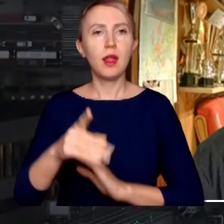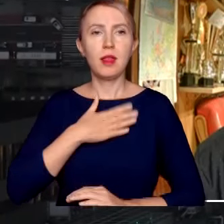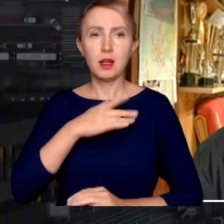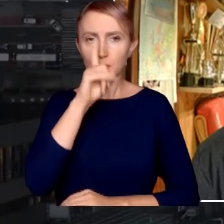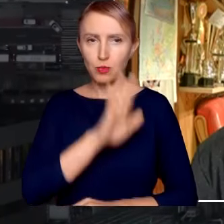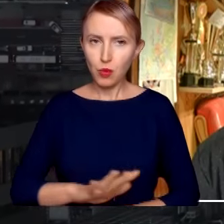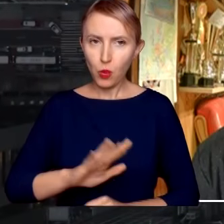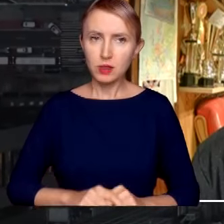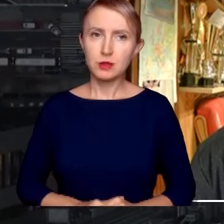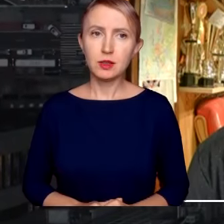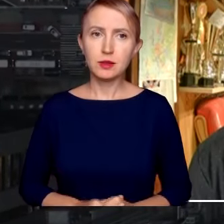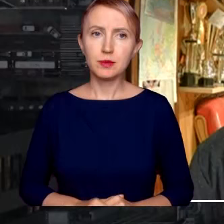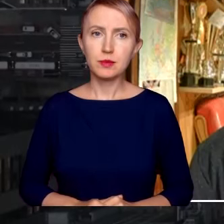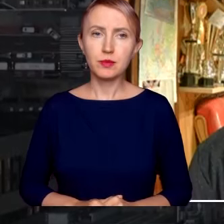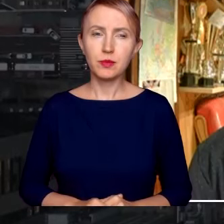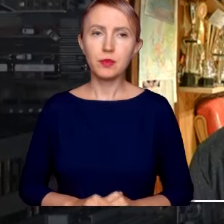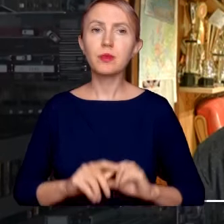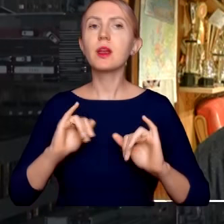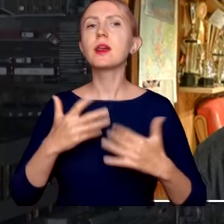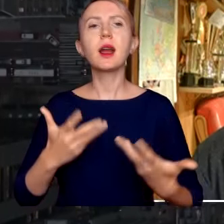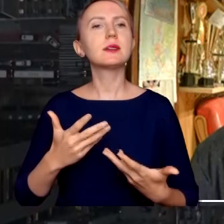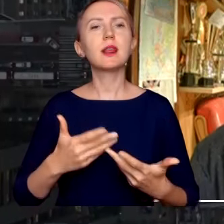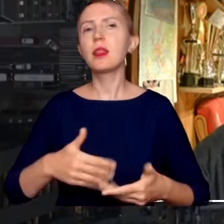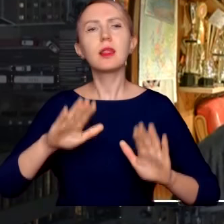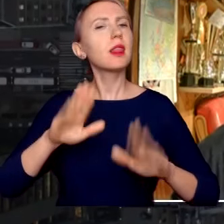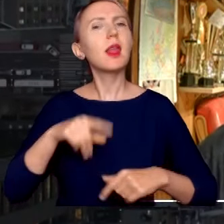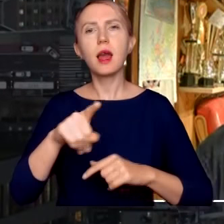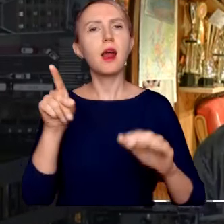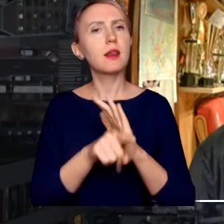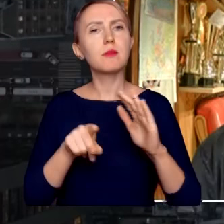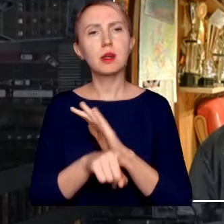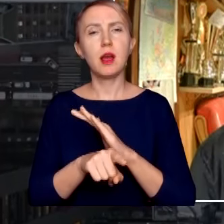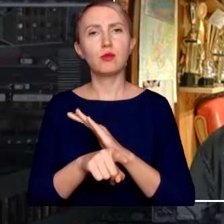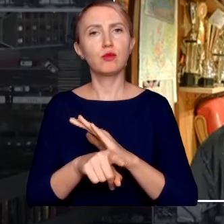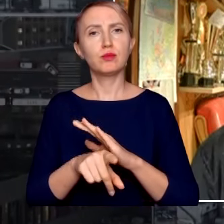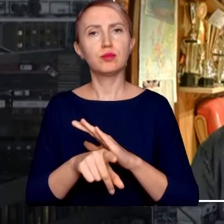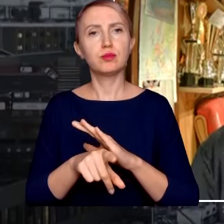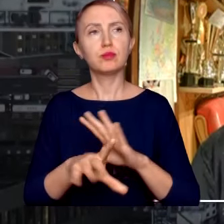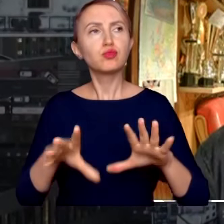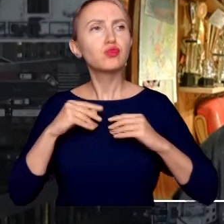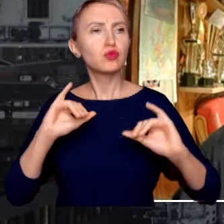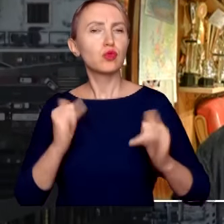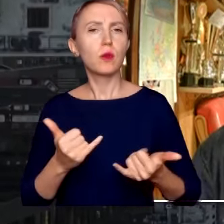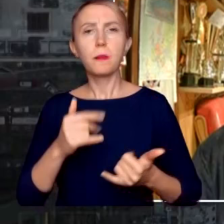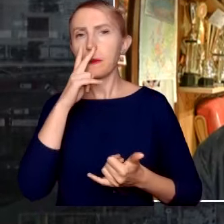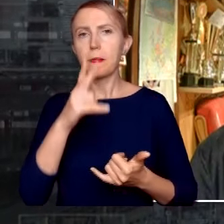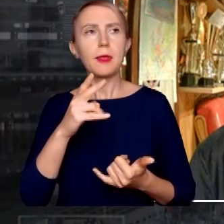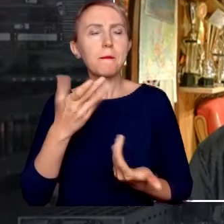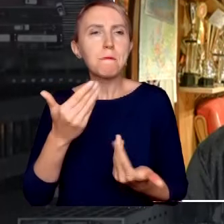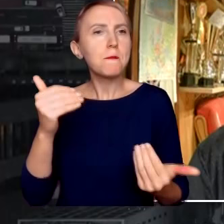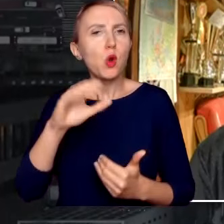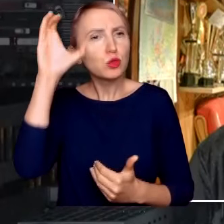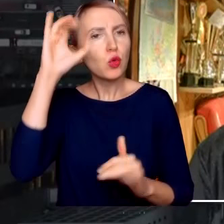społeczeństwa, jak chce tych nielegalnych imigrantów zaabsorbować i w jaki sposób widzi w nich potencjał. Proszę